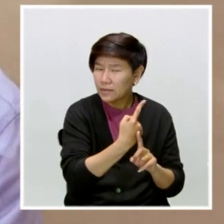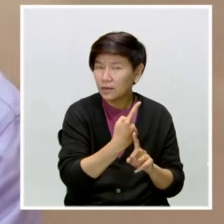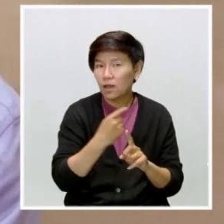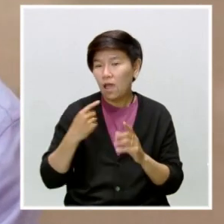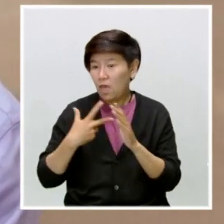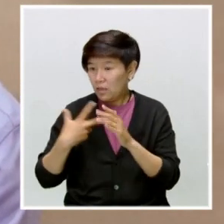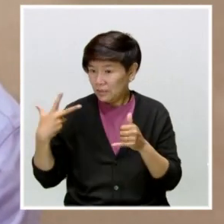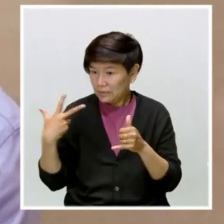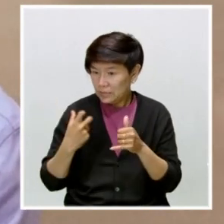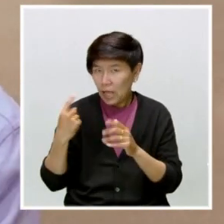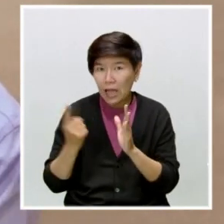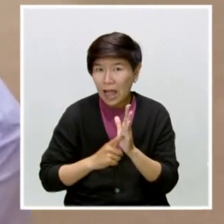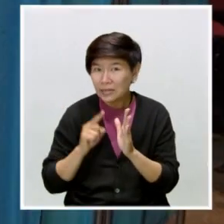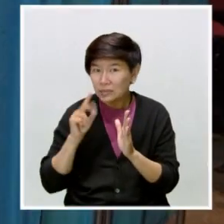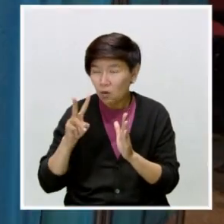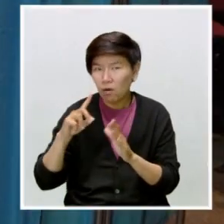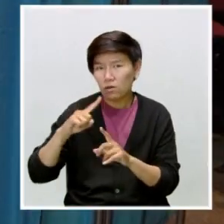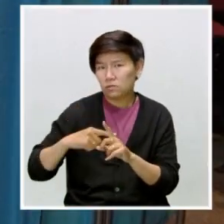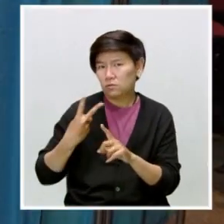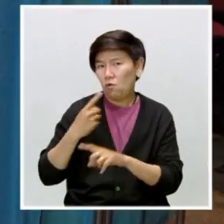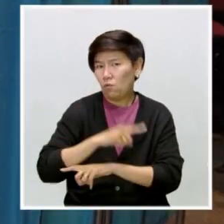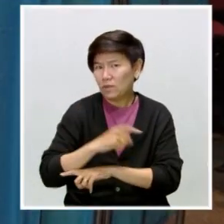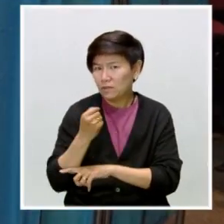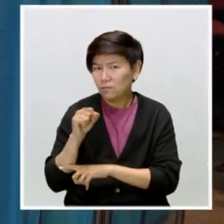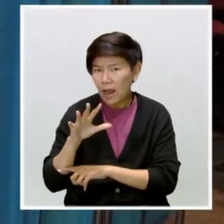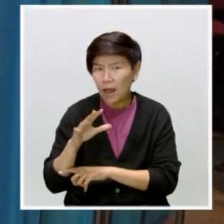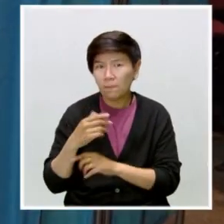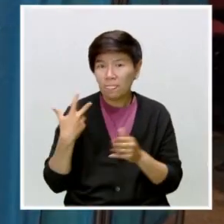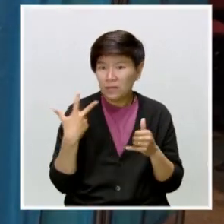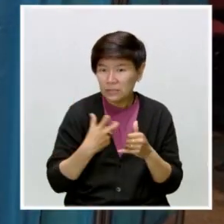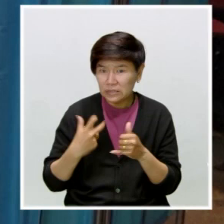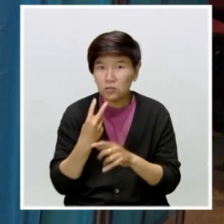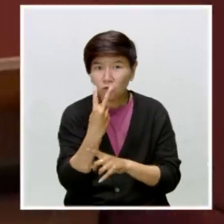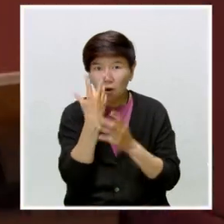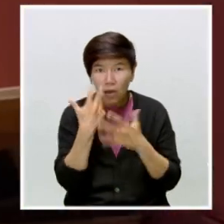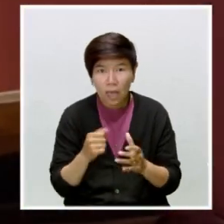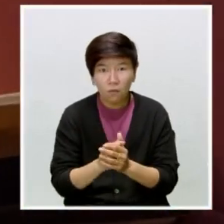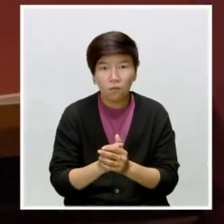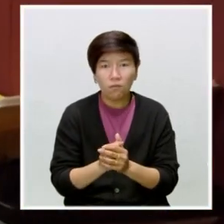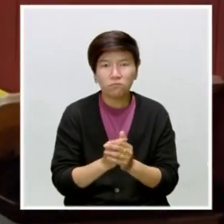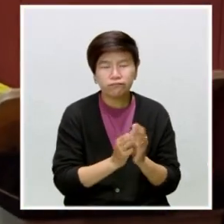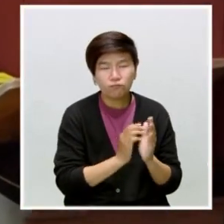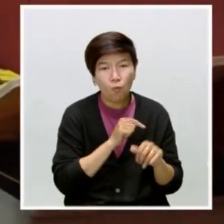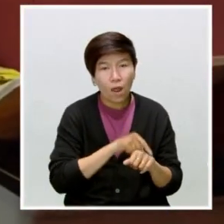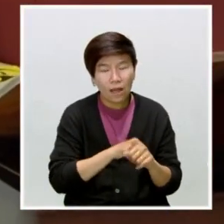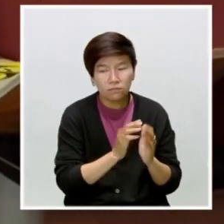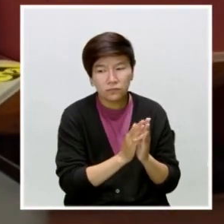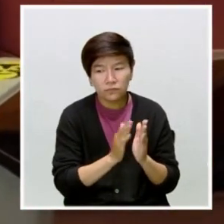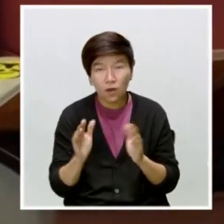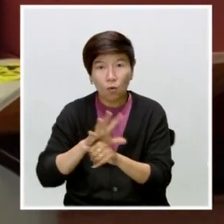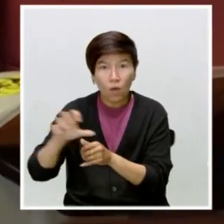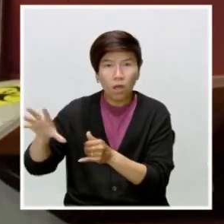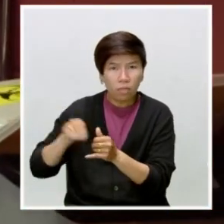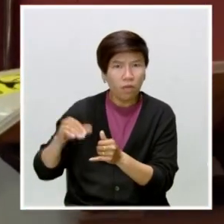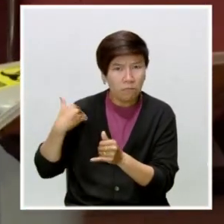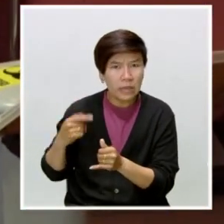ลาที่จะให้สร้างภูมิคุ้มกันในร่างกายเกิดขึ้นแต่ทำไมเขาถึงติดเชื้อได้อีกนะคะเรื่องนี้ผู้เชี่ยวชาญบอกแบบนี้ค่ะรองศาสตรา